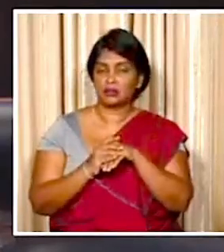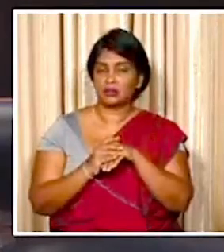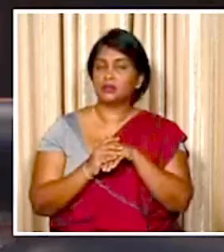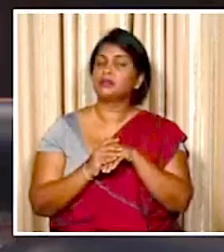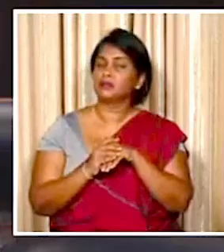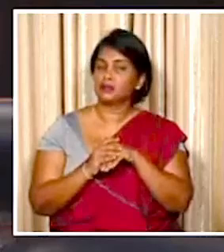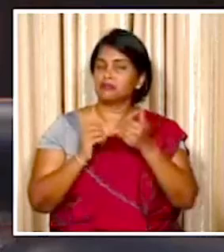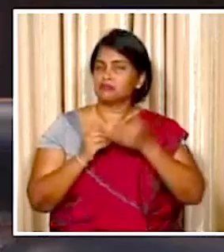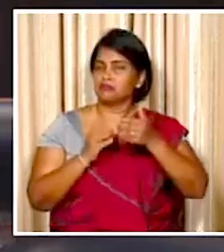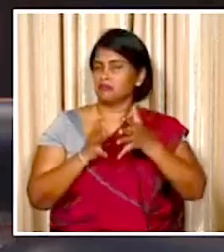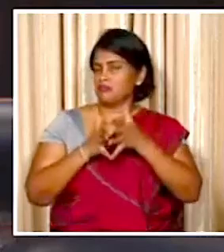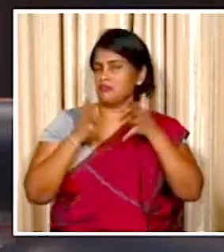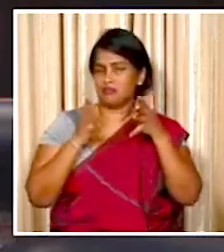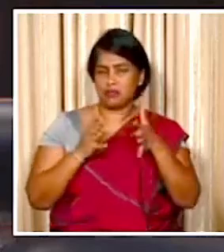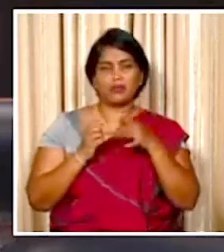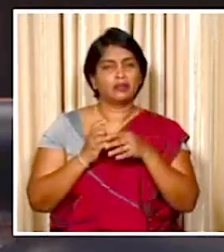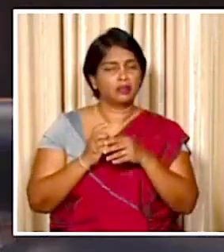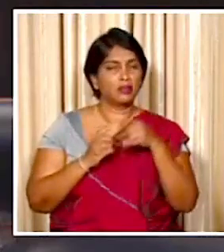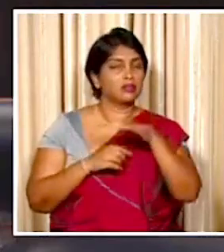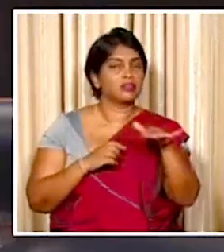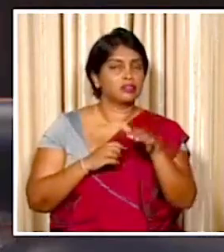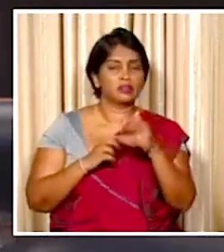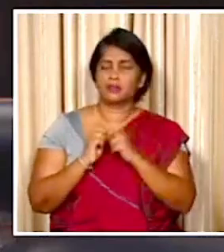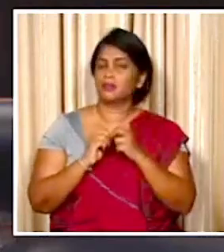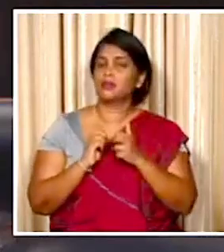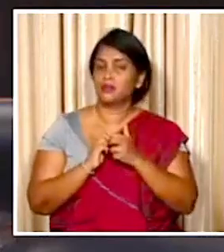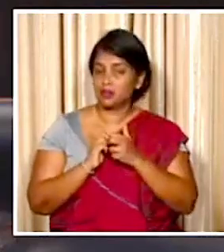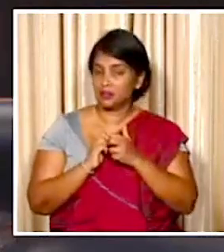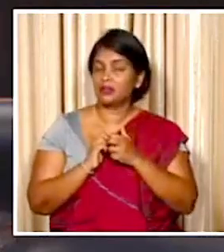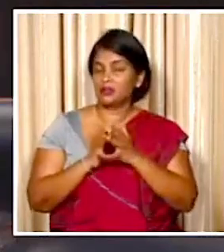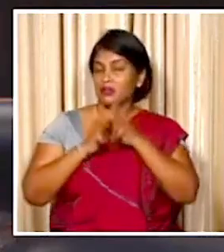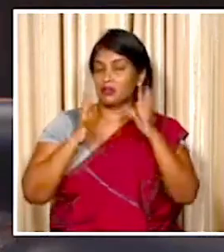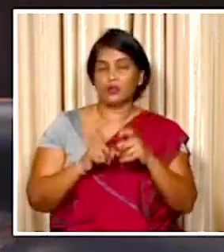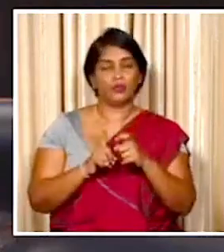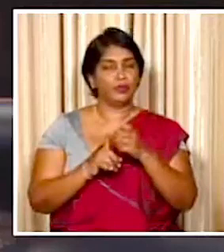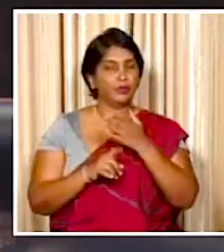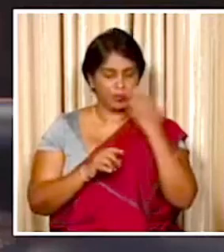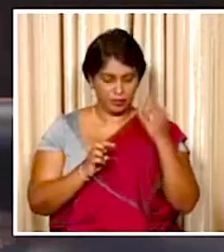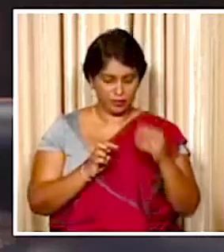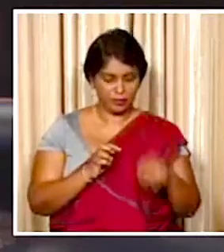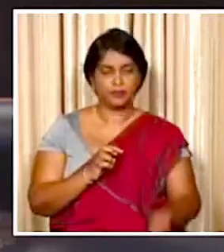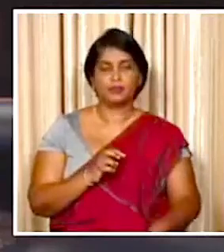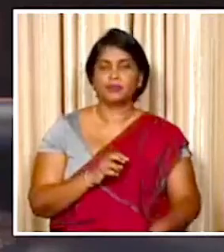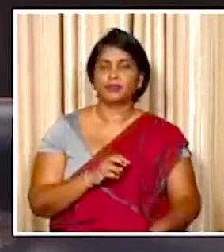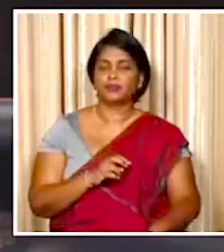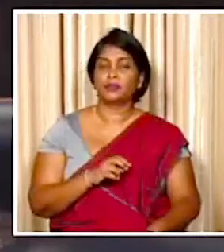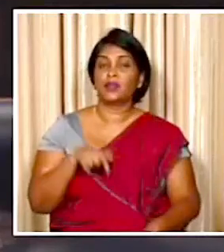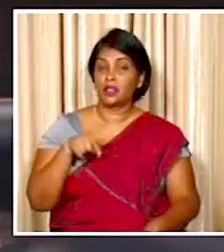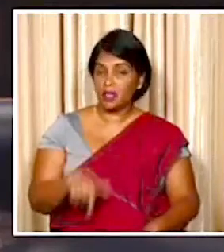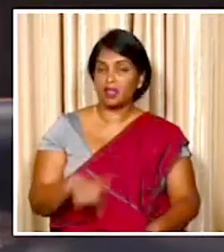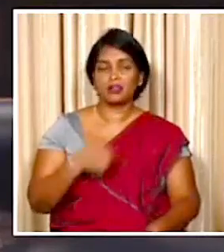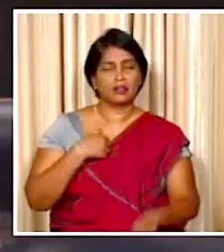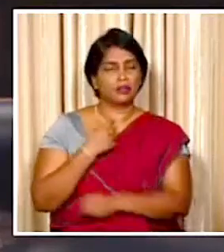अनप्रिडिक्टबिलिटी एन एन वेडिवेन कोट समाज अर्बुद तीव्रवेन पुलवा अद मम